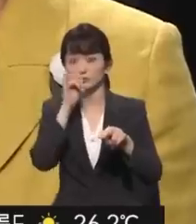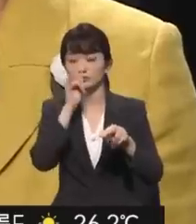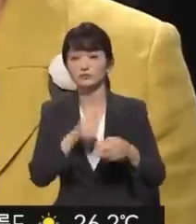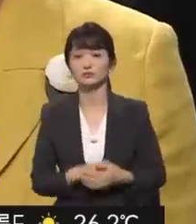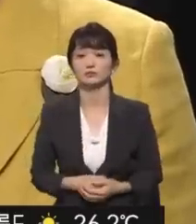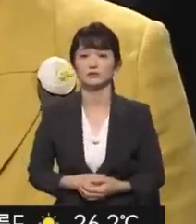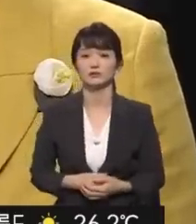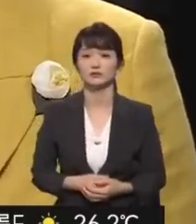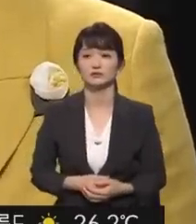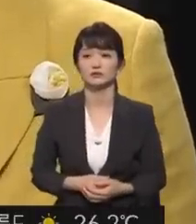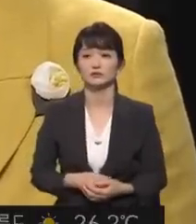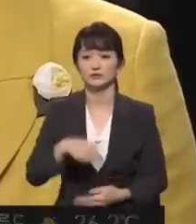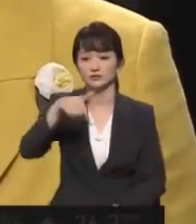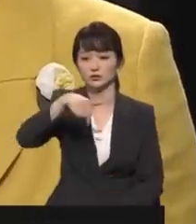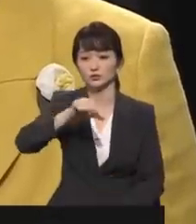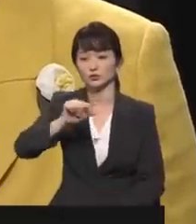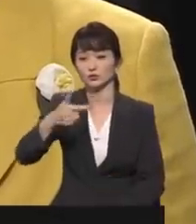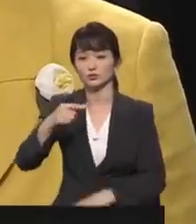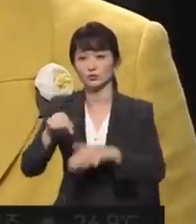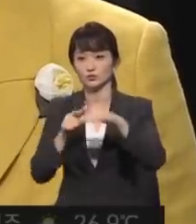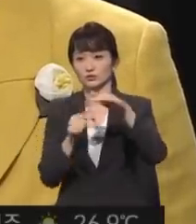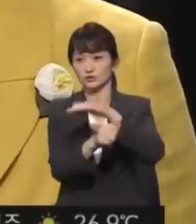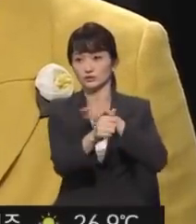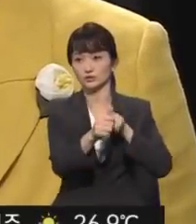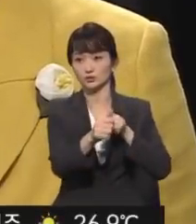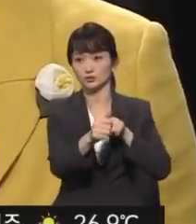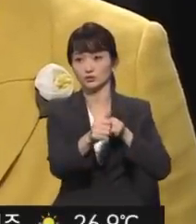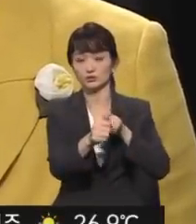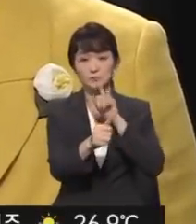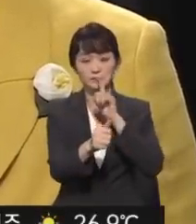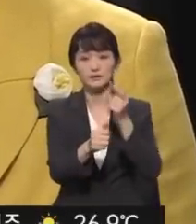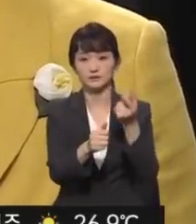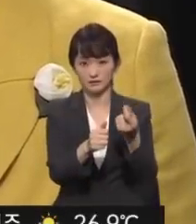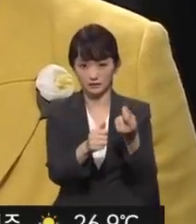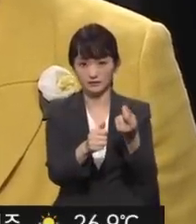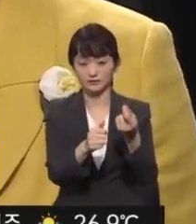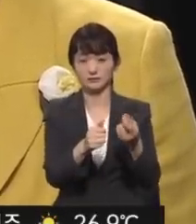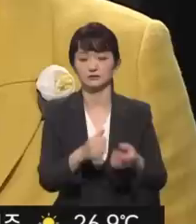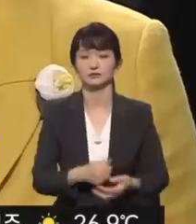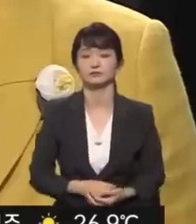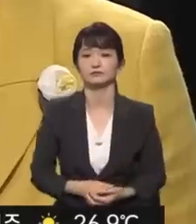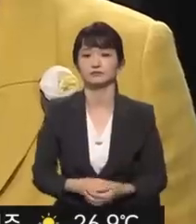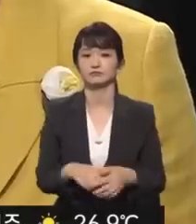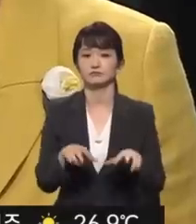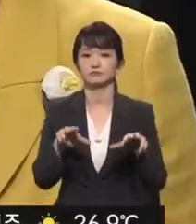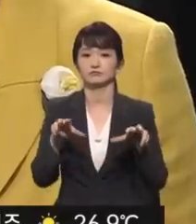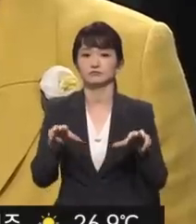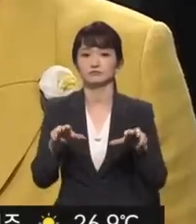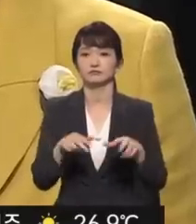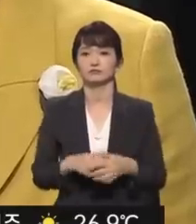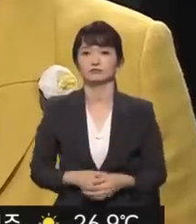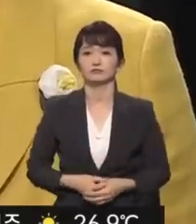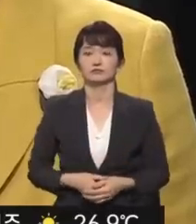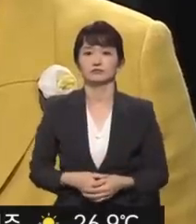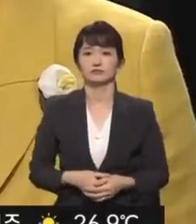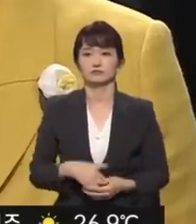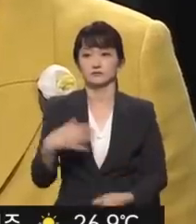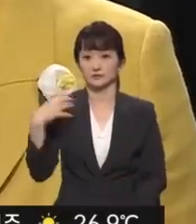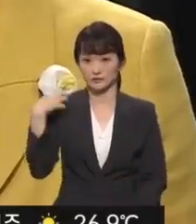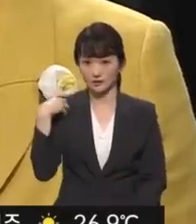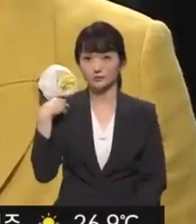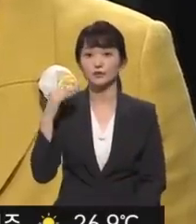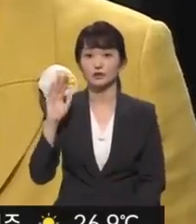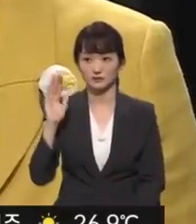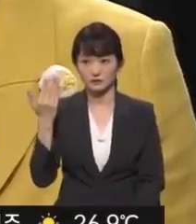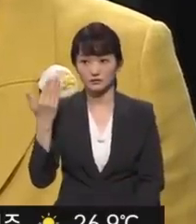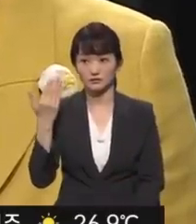또한 권성동 원내대표 관련 부분 지적하신 바와 같이 어 이제는 뭔가 책임을 좀 줘야 되지 않냐는